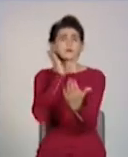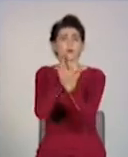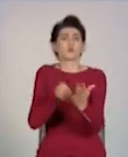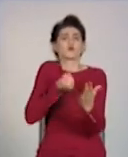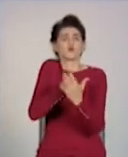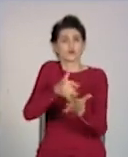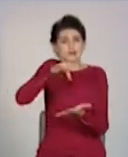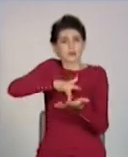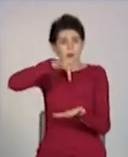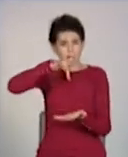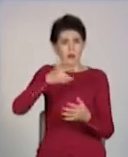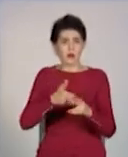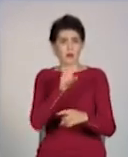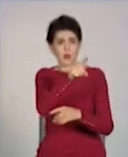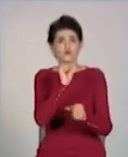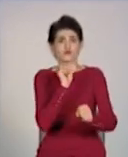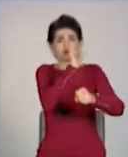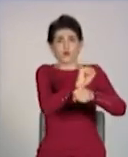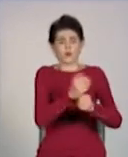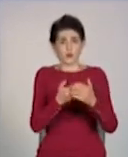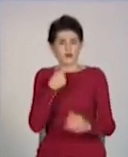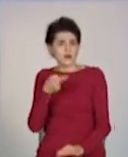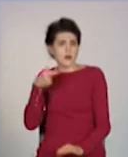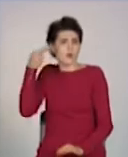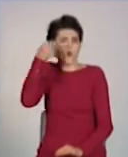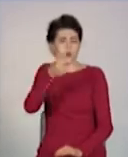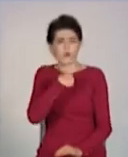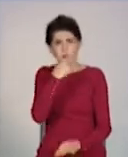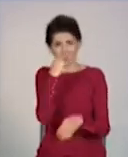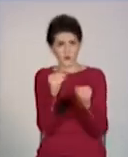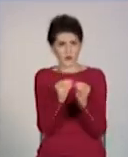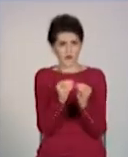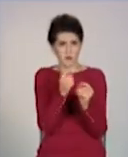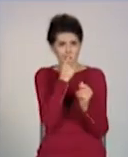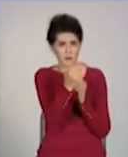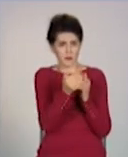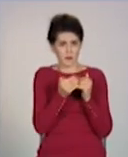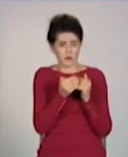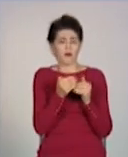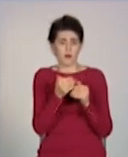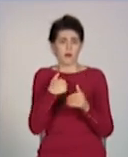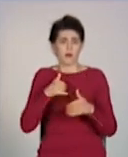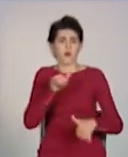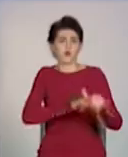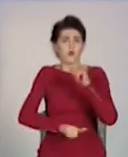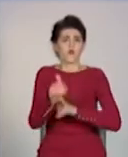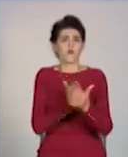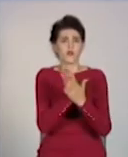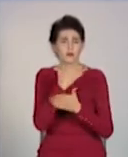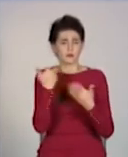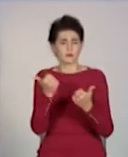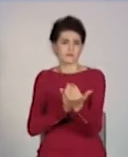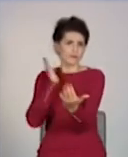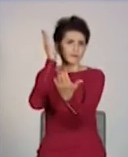потрібно їхати. Остановка там йти дуже далеко. Ну от. Будемо зараз йти на остановку слідущу.